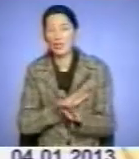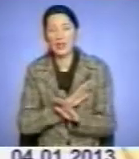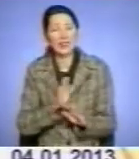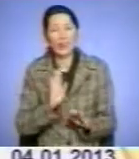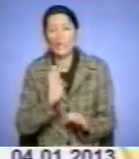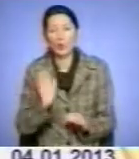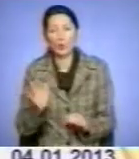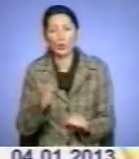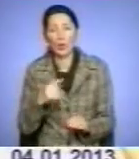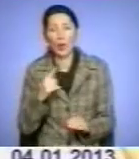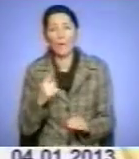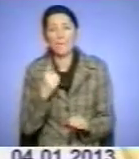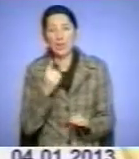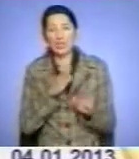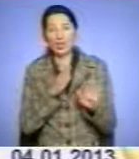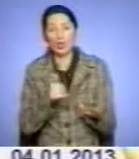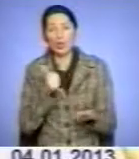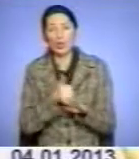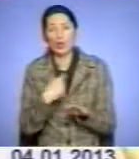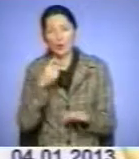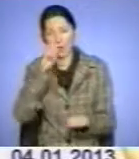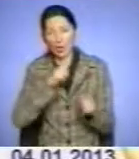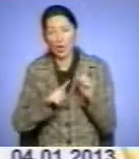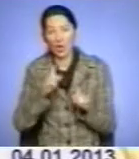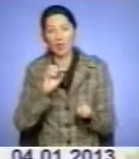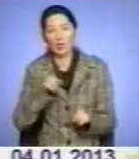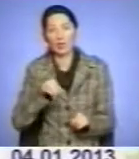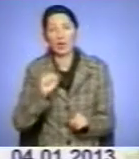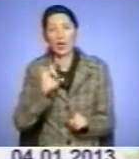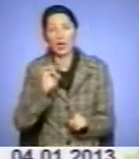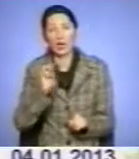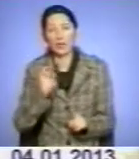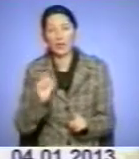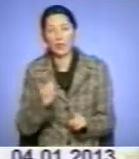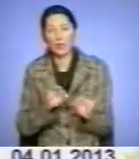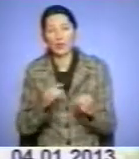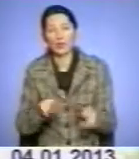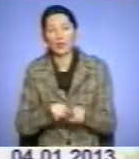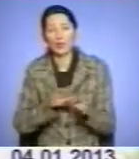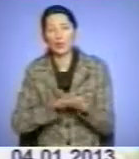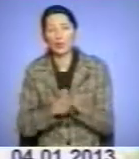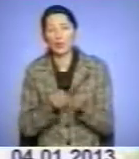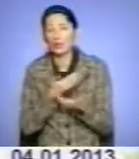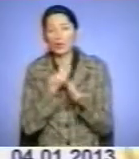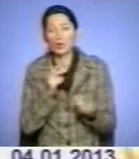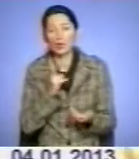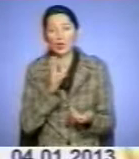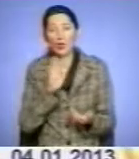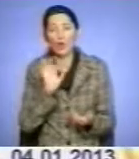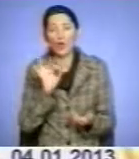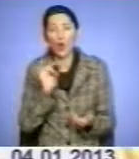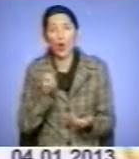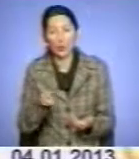відбулося. Перший заступник голови обласної ради Сергій Тарашевський пояснив таку ситуацію відсутністю кворуму членів комісії. У